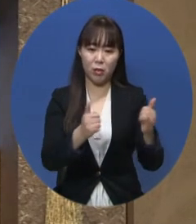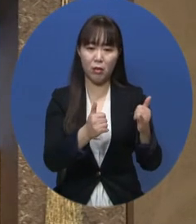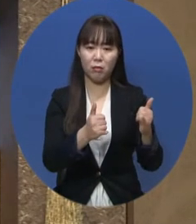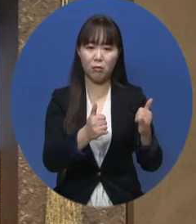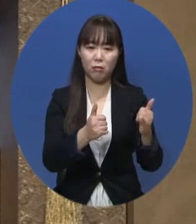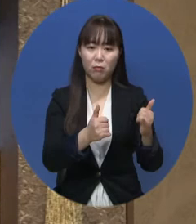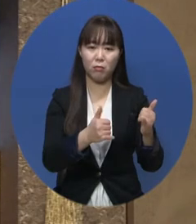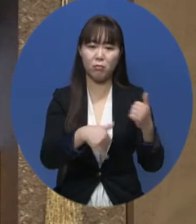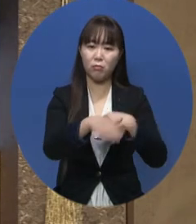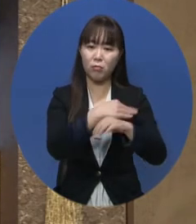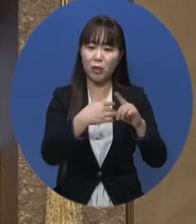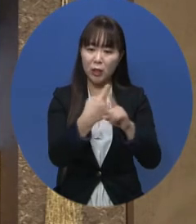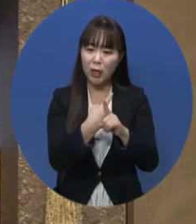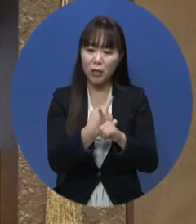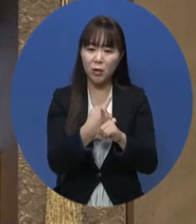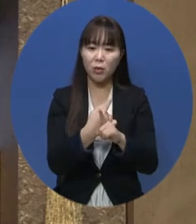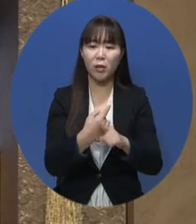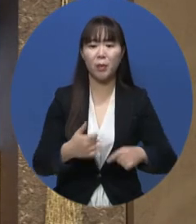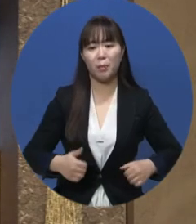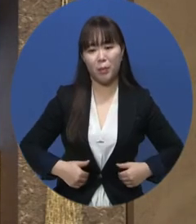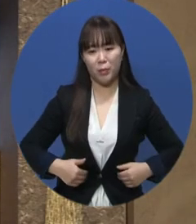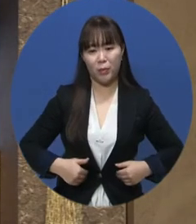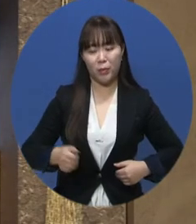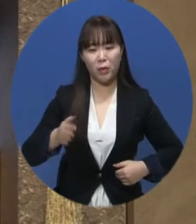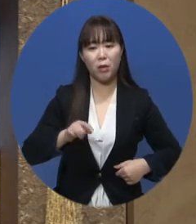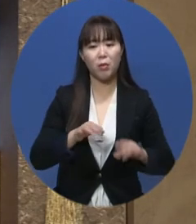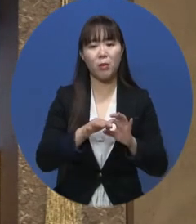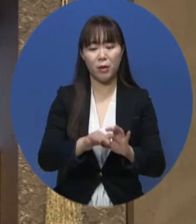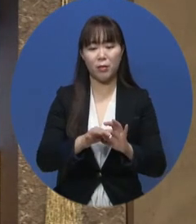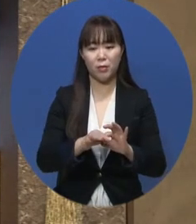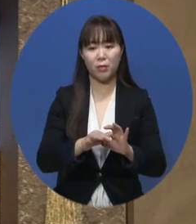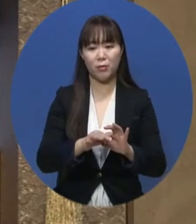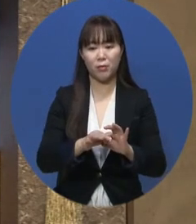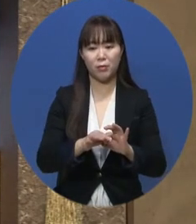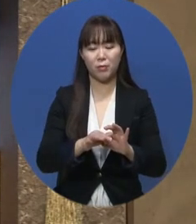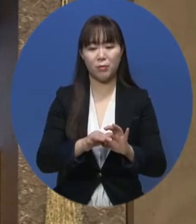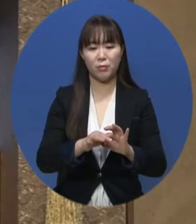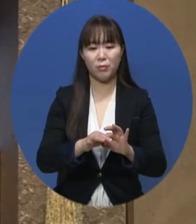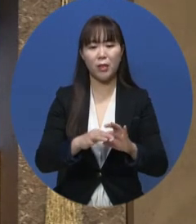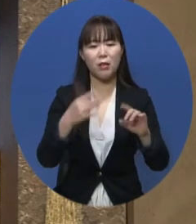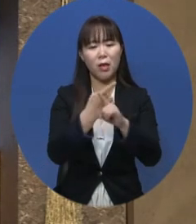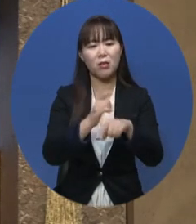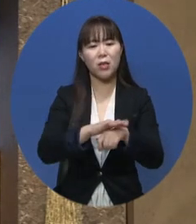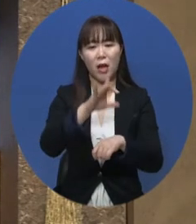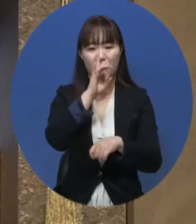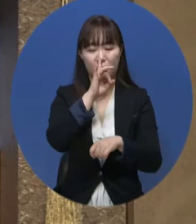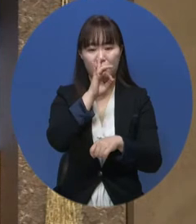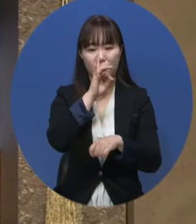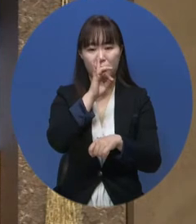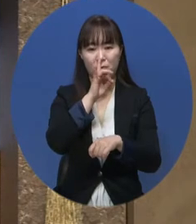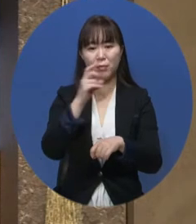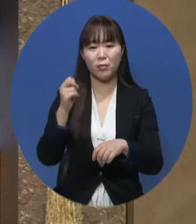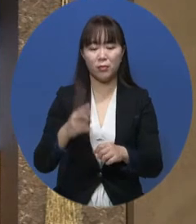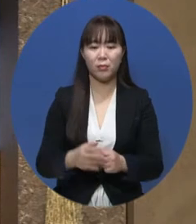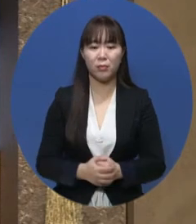종사자들을 위한 처우 개선을 해야 되는데 이런 부분에 개선이 잘 안 되고 있거든요.